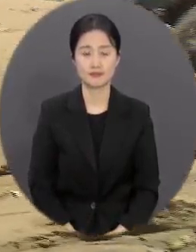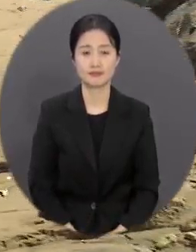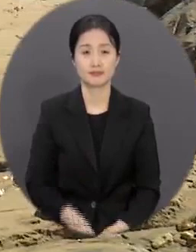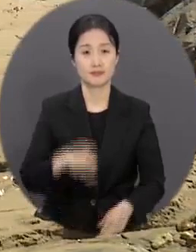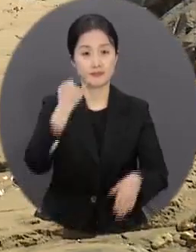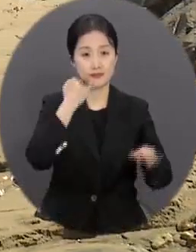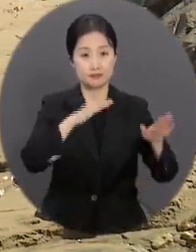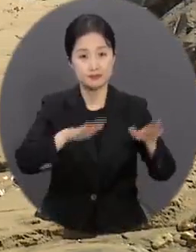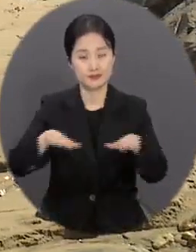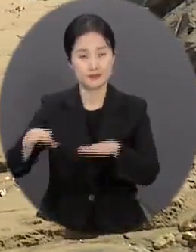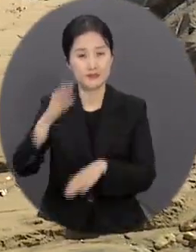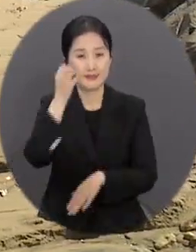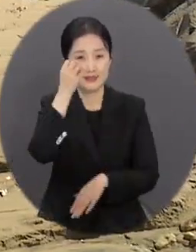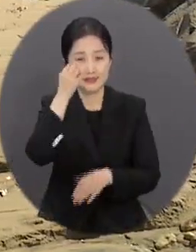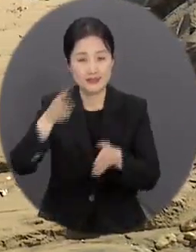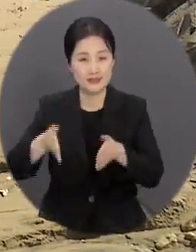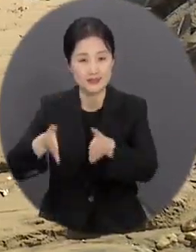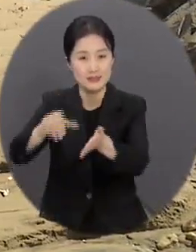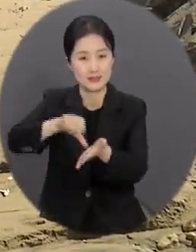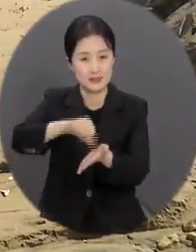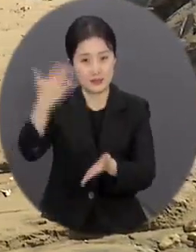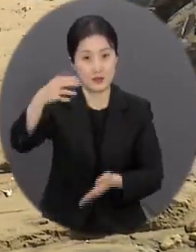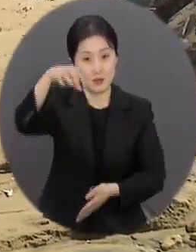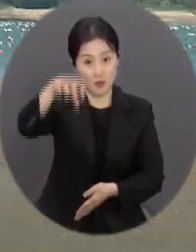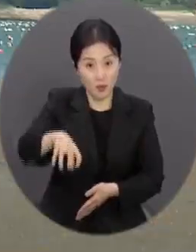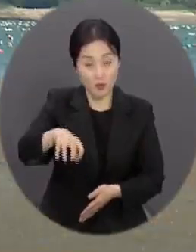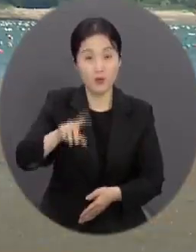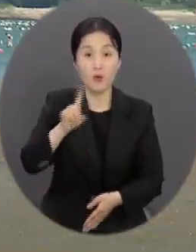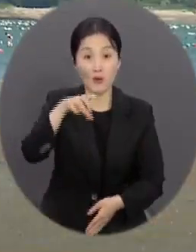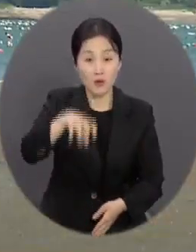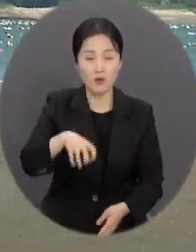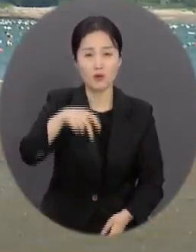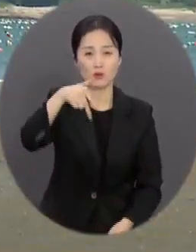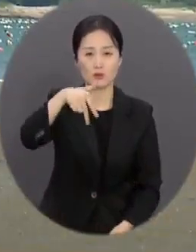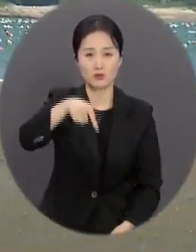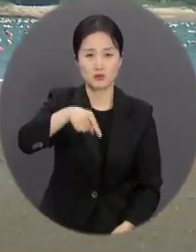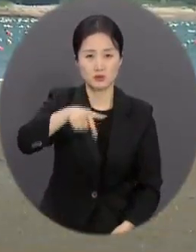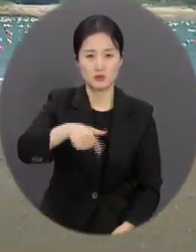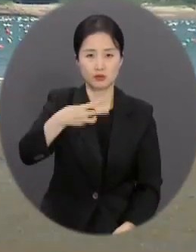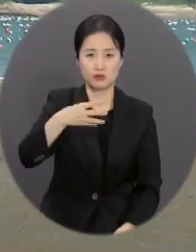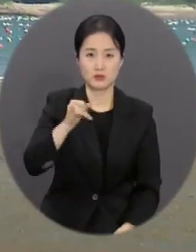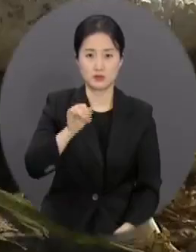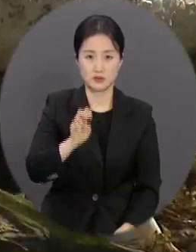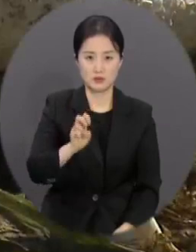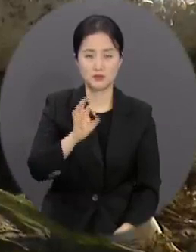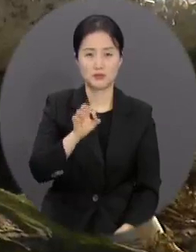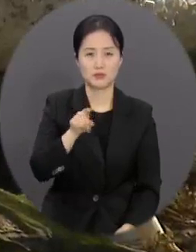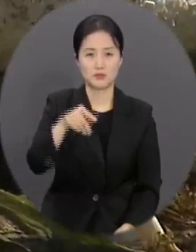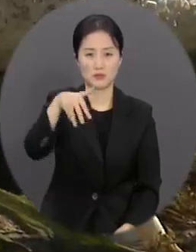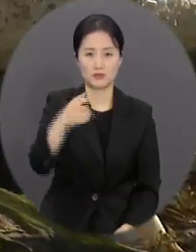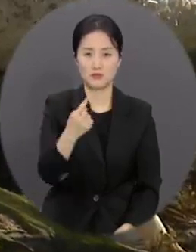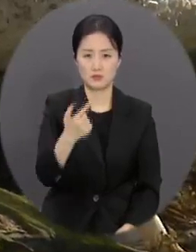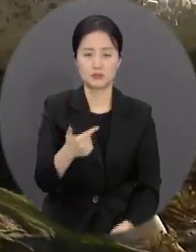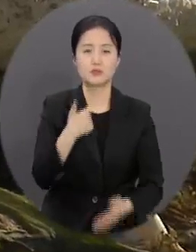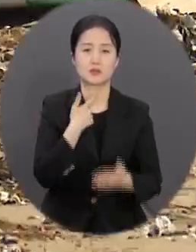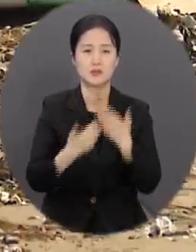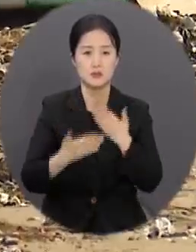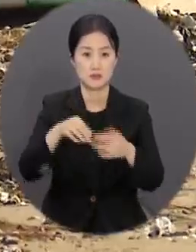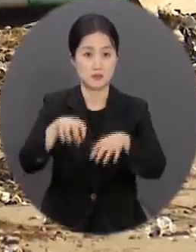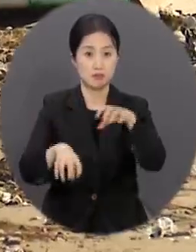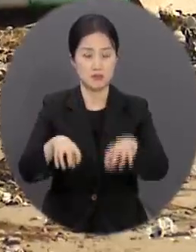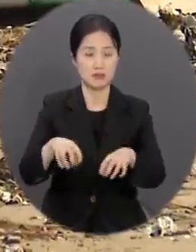신비의 바닷길이 인접한 진도군 임해면 중림 어촌 체험마을. 청정해역으로 이름난 곳이지만 최근 비바람이 지난